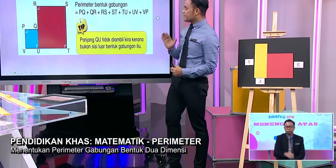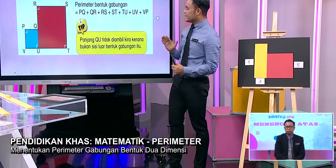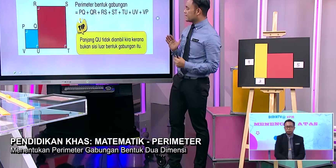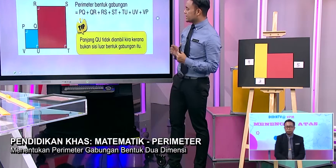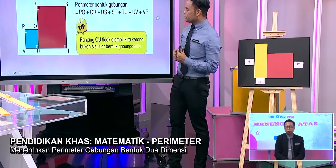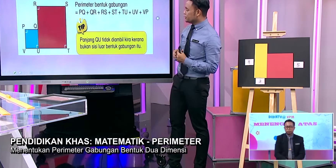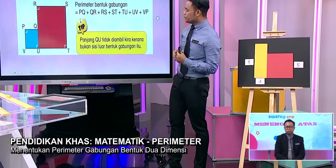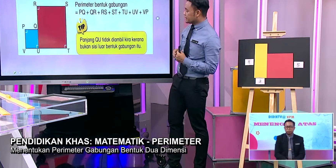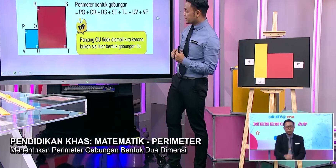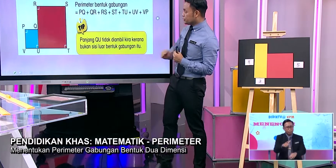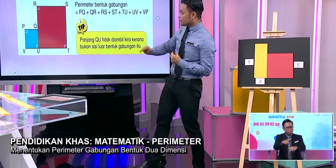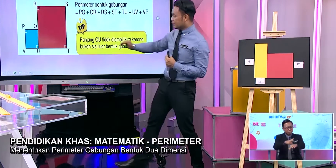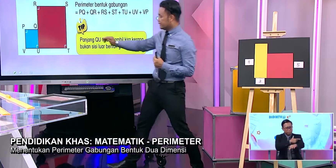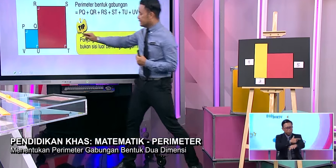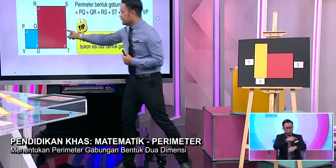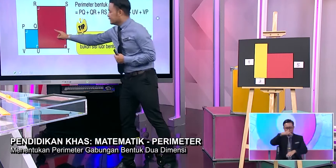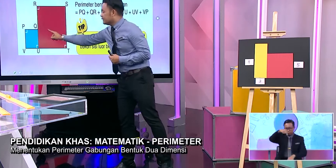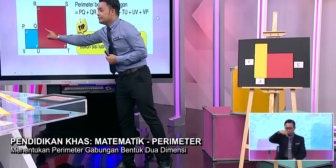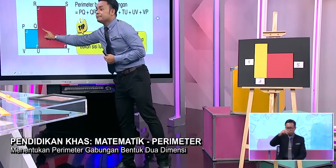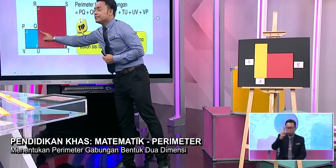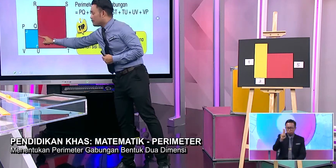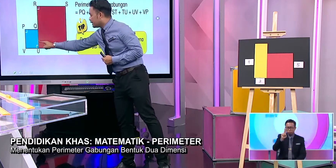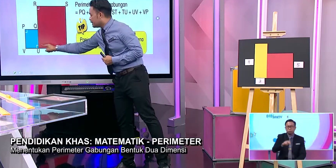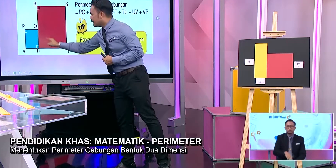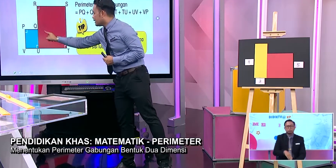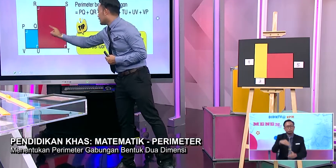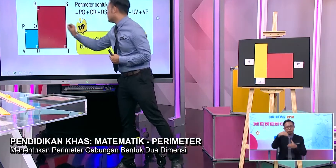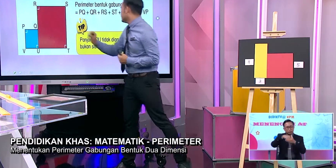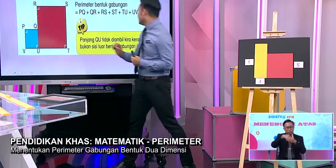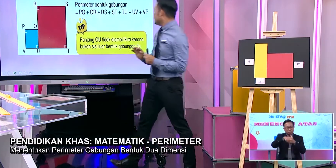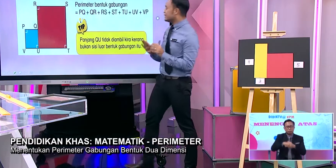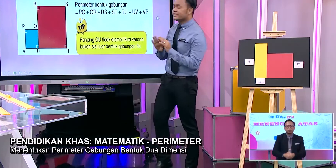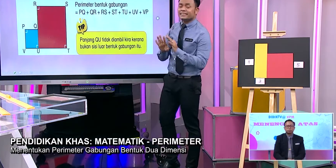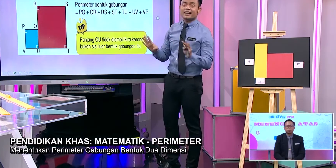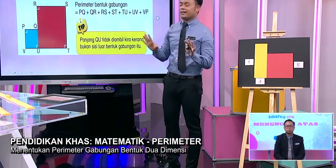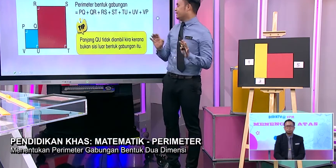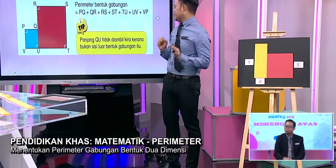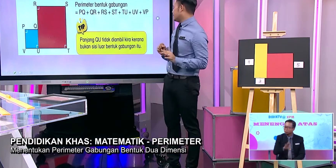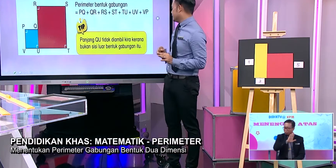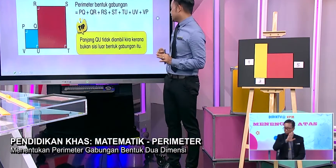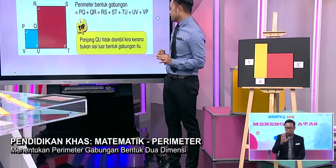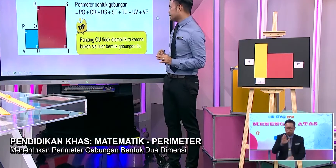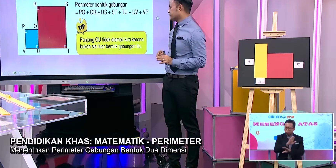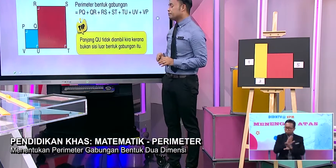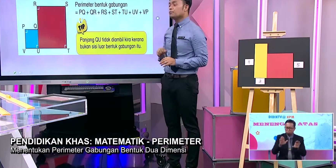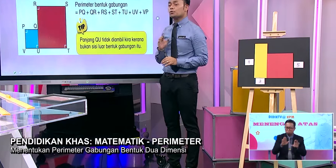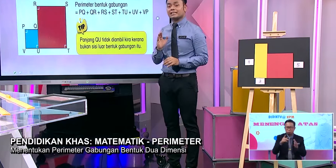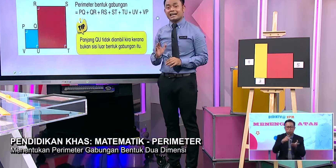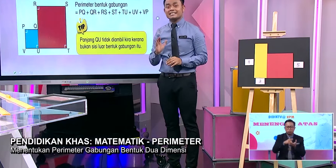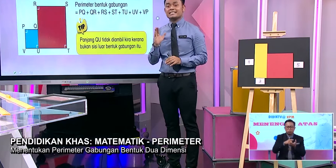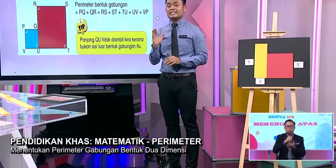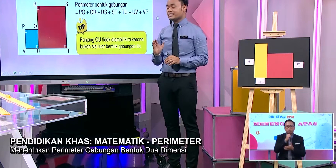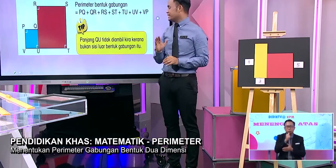panjang SIUP banyak Q berada di berbagai kendala dalam jadi tidak diambil kira karena